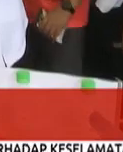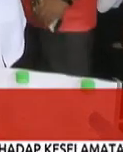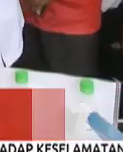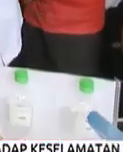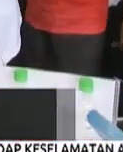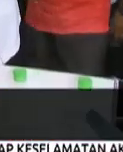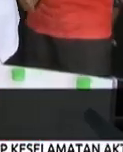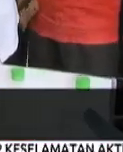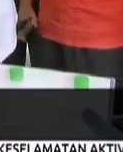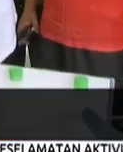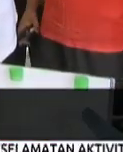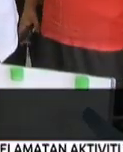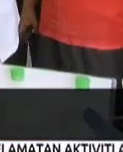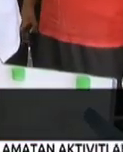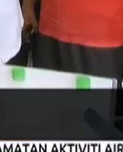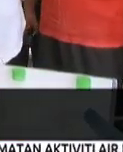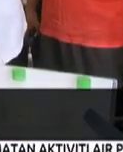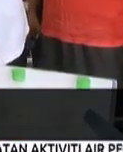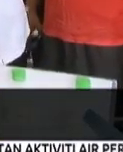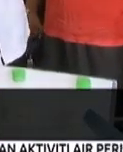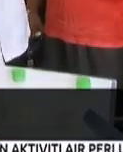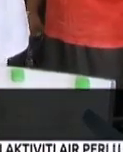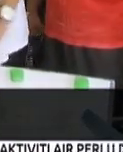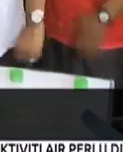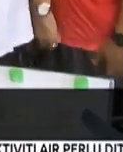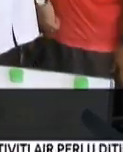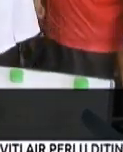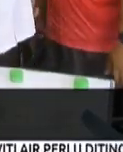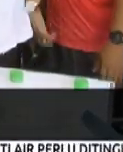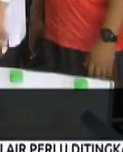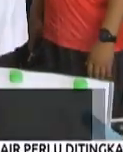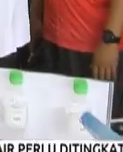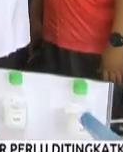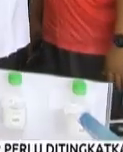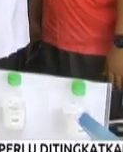Penggunaan bekas makanan plastik berbahaya dipantau.